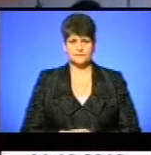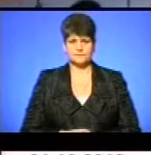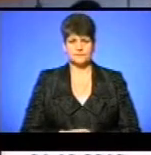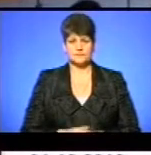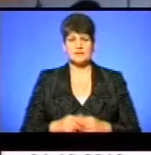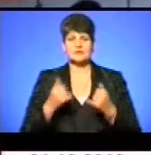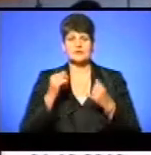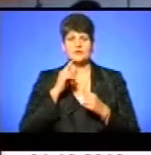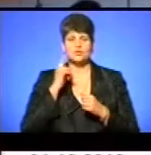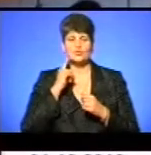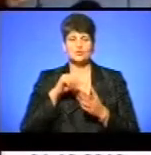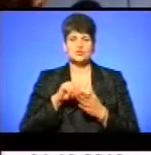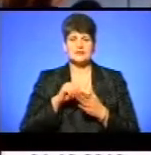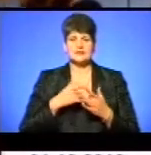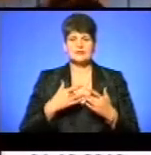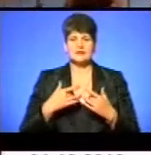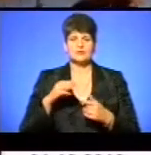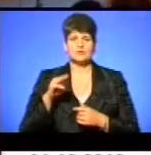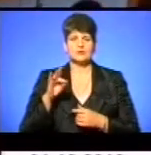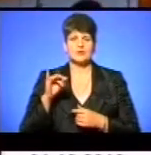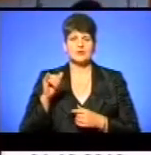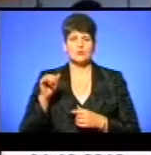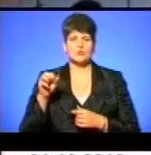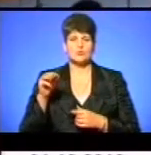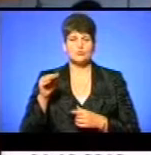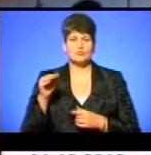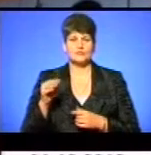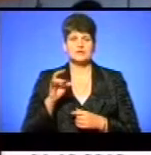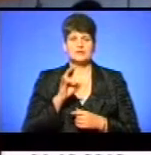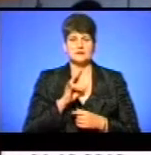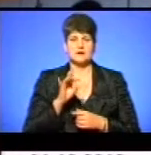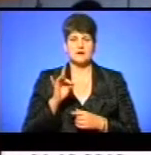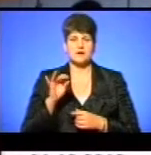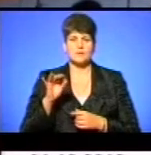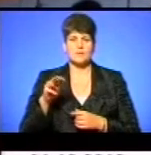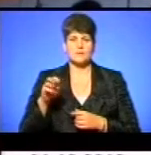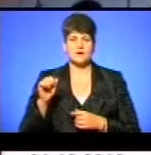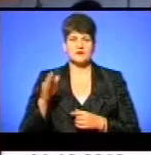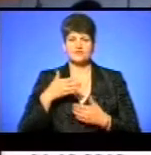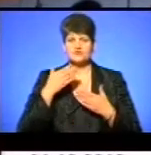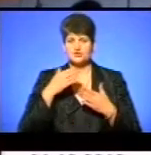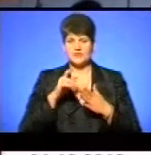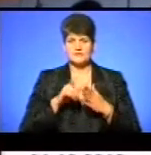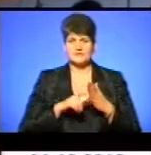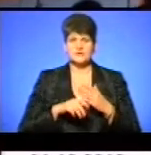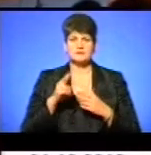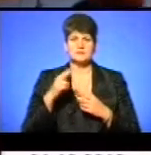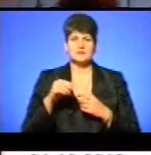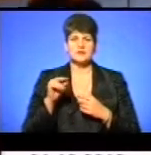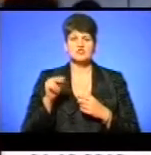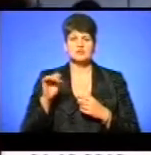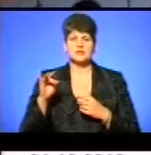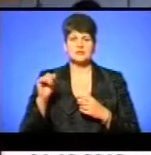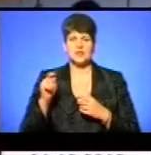Зараз юна учасниця театру «Тріумф», що у Березілі, Наталія Романів, читає вірш Дмитра